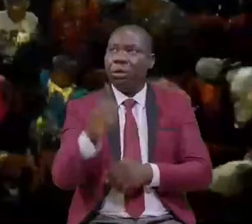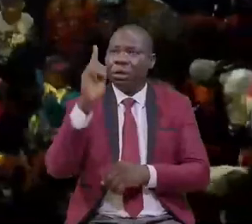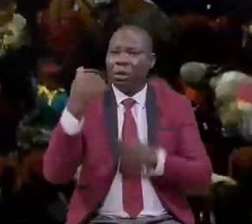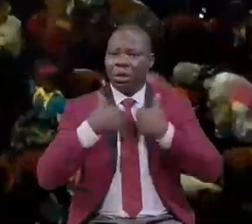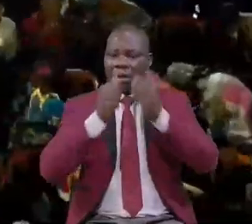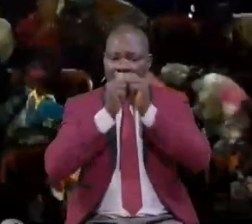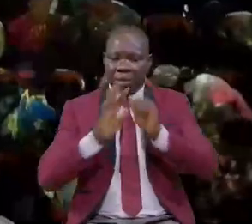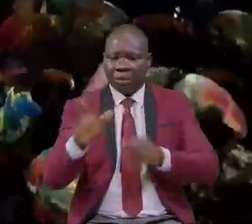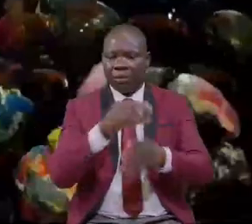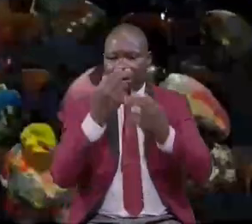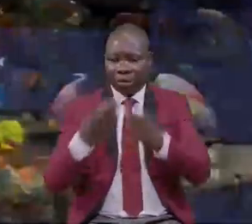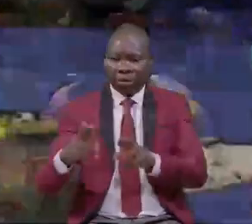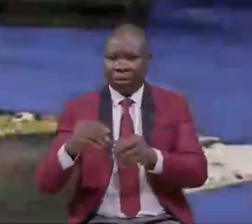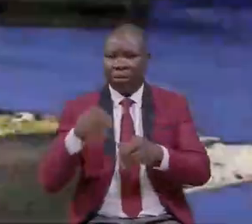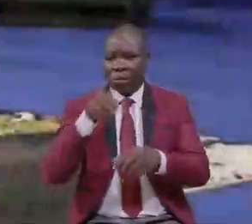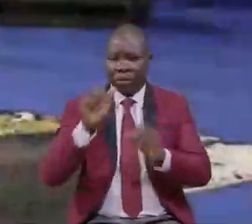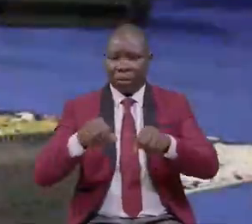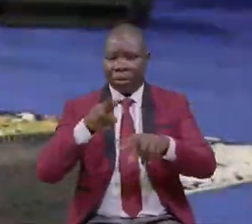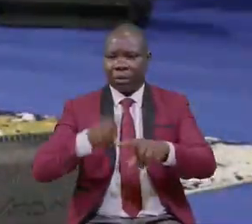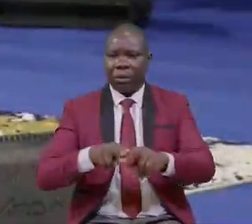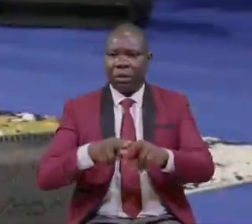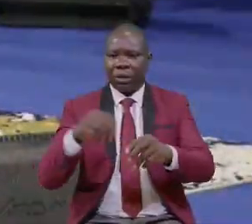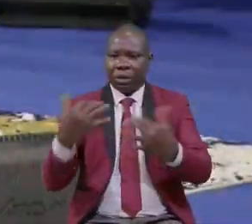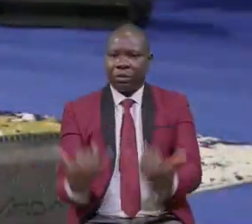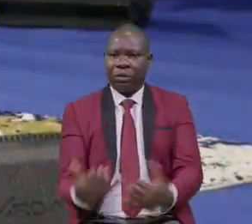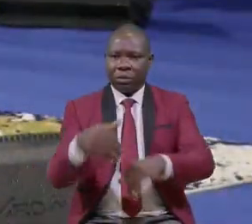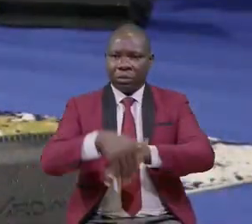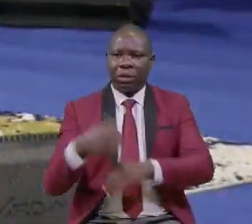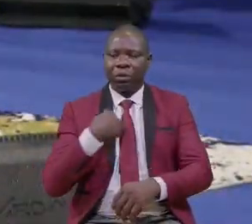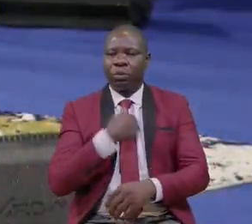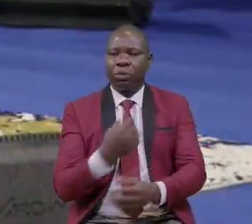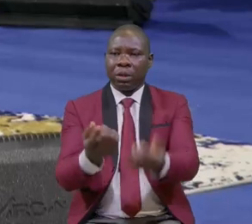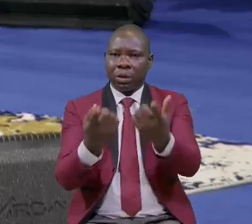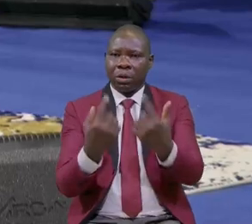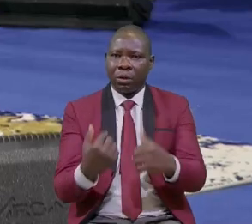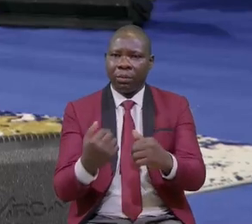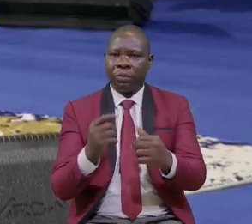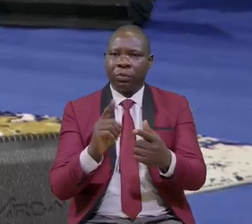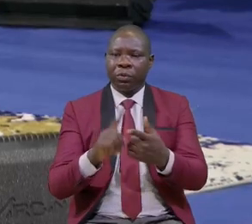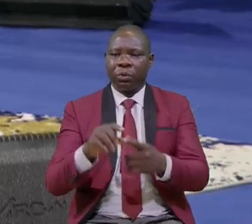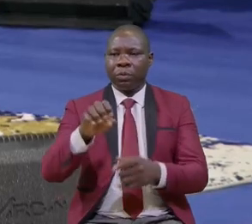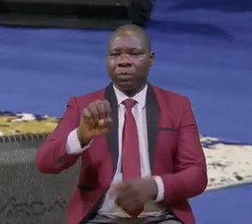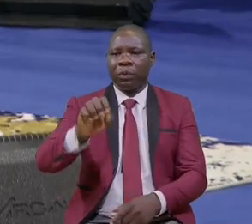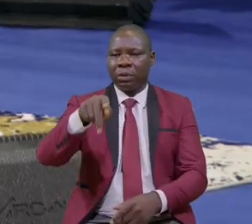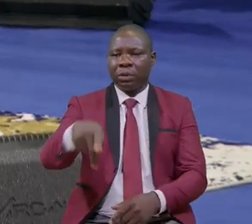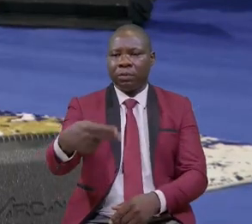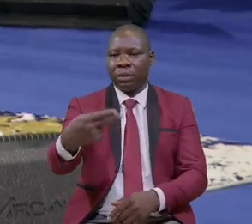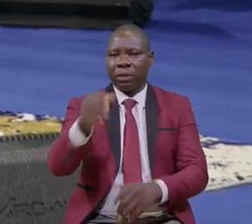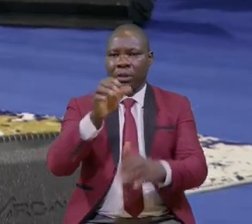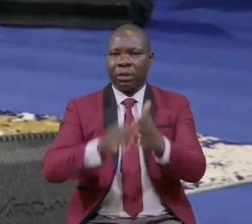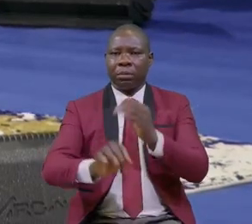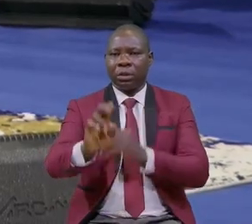béni pour vous asseoir ce soir nous venons en Éphésiens au chapitre